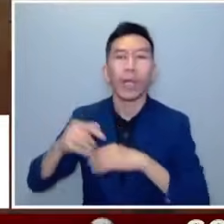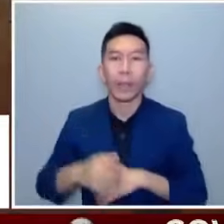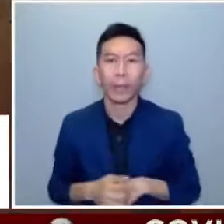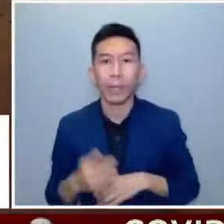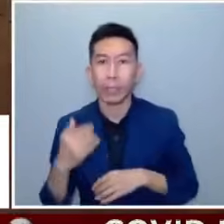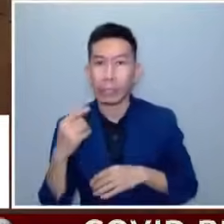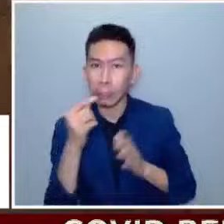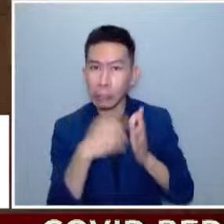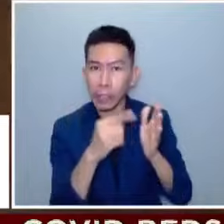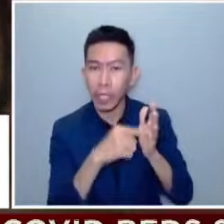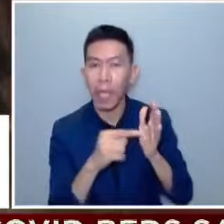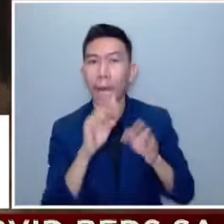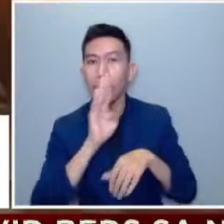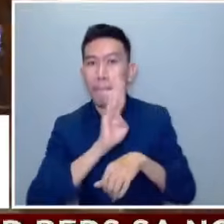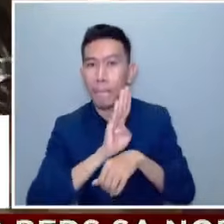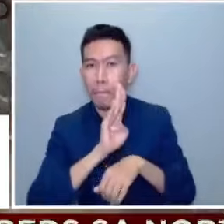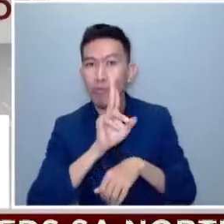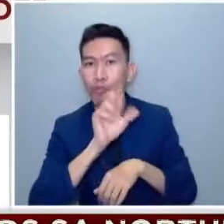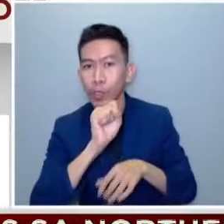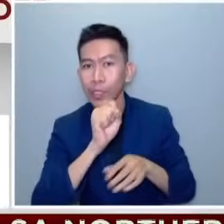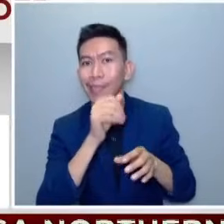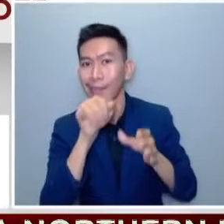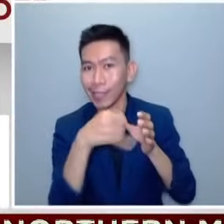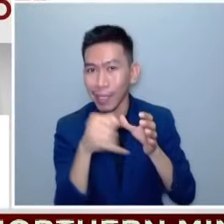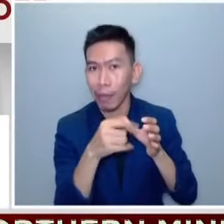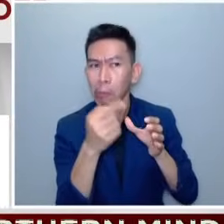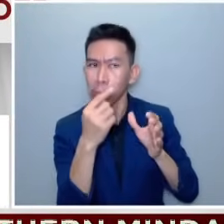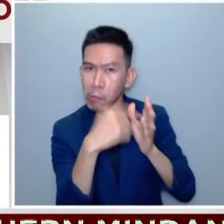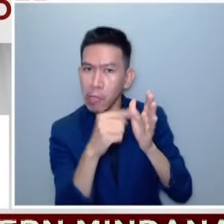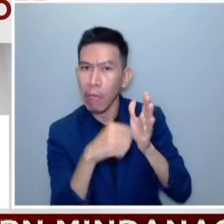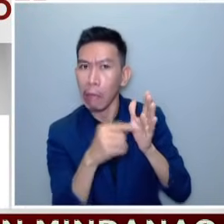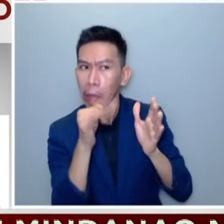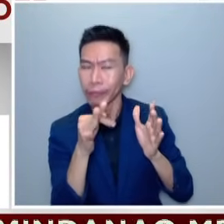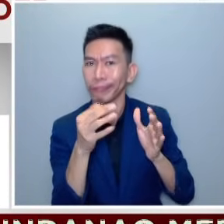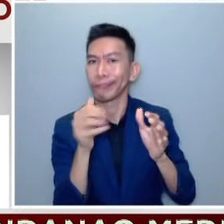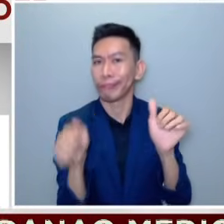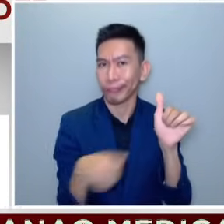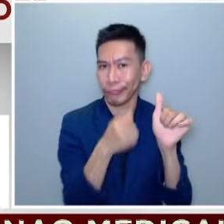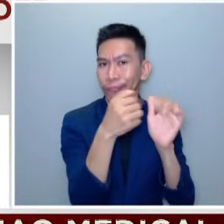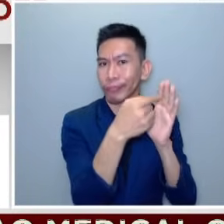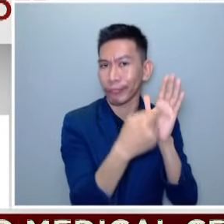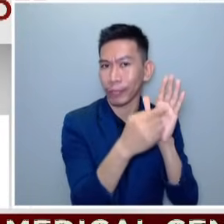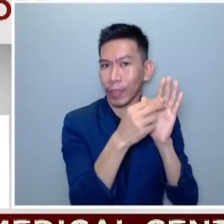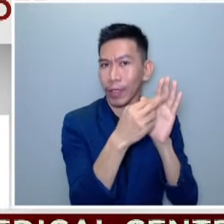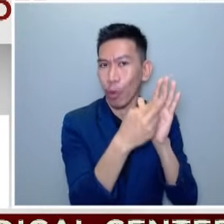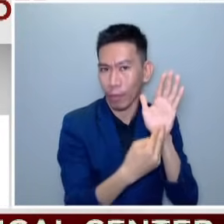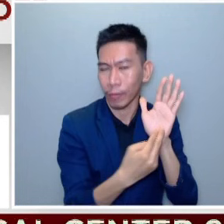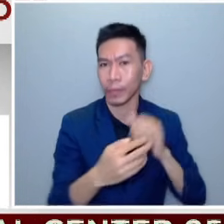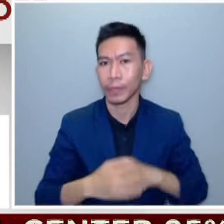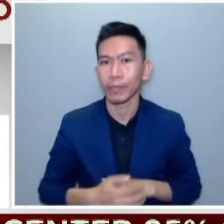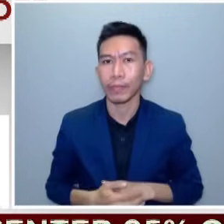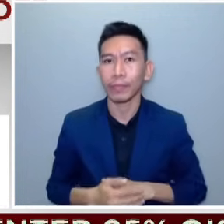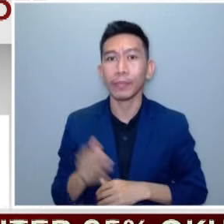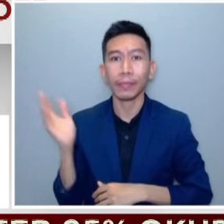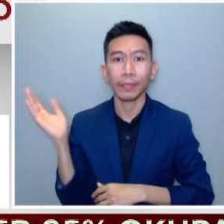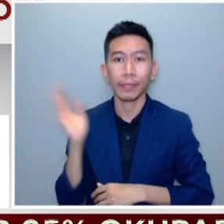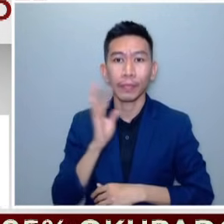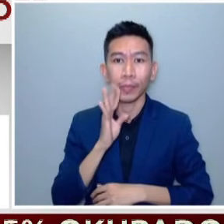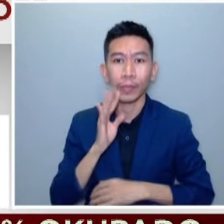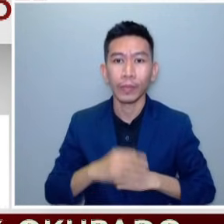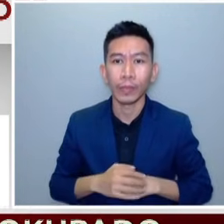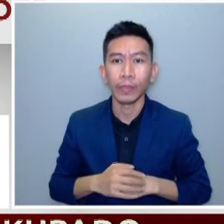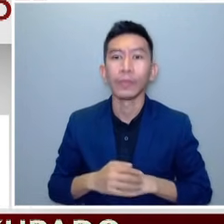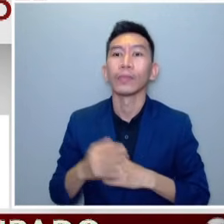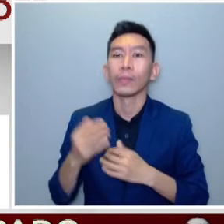tamang kapasidad ang kanilang mga sakay. Call na rin po ng mga local government units at saka in coordination with PNP